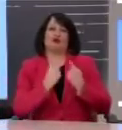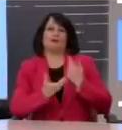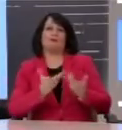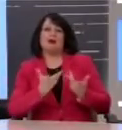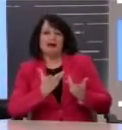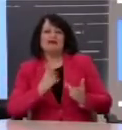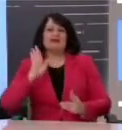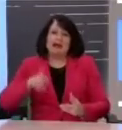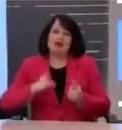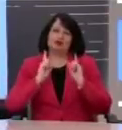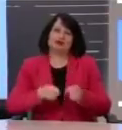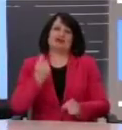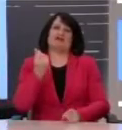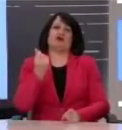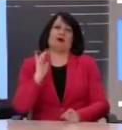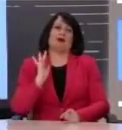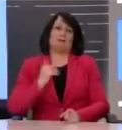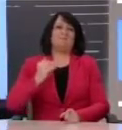συμφωνίας.